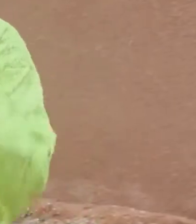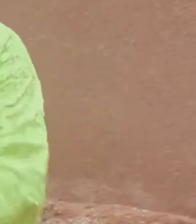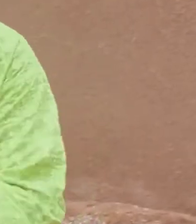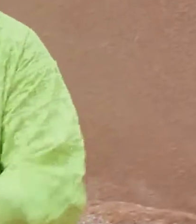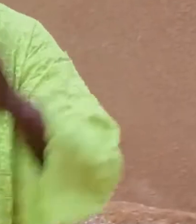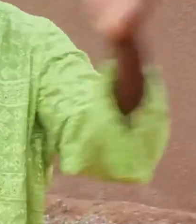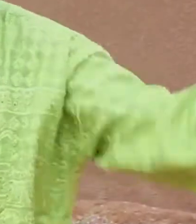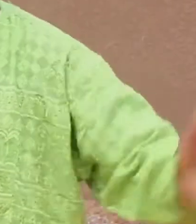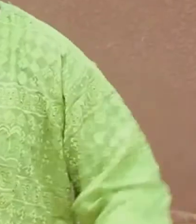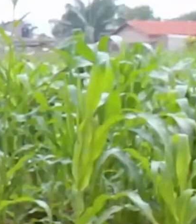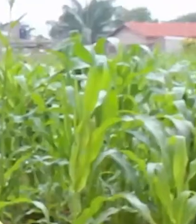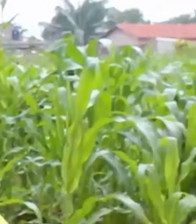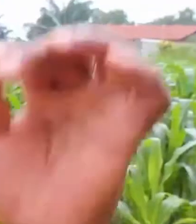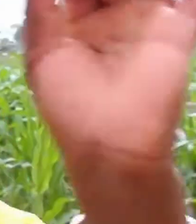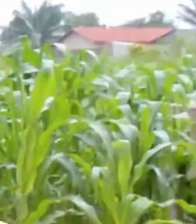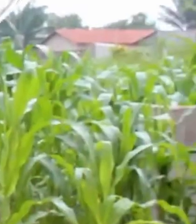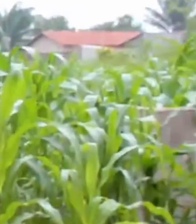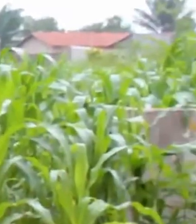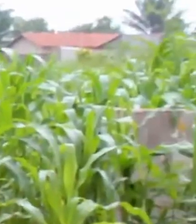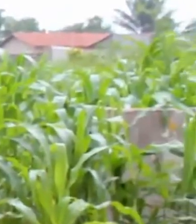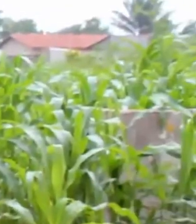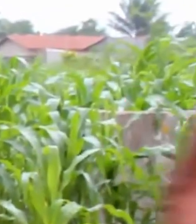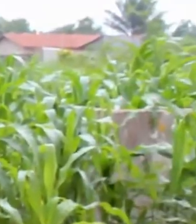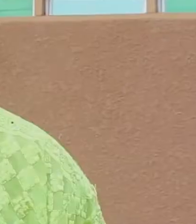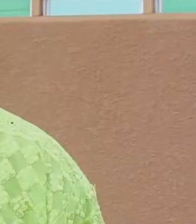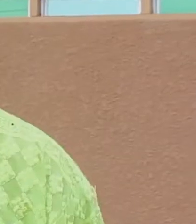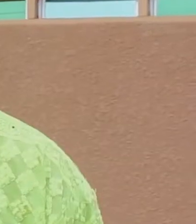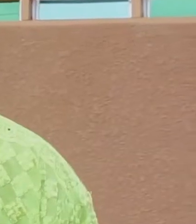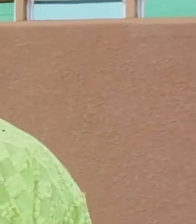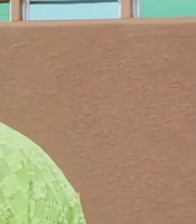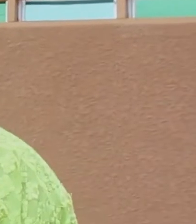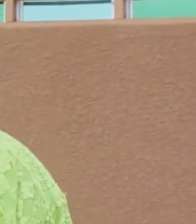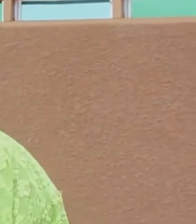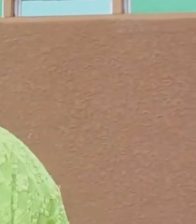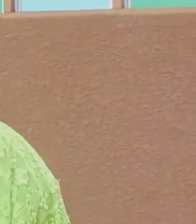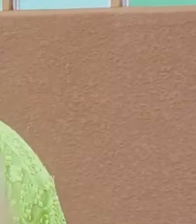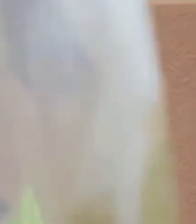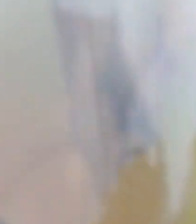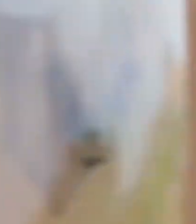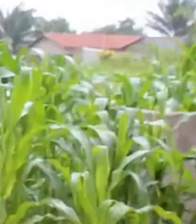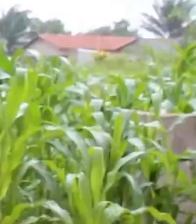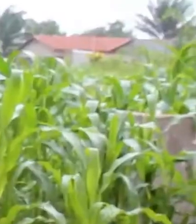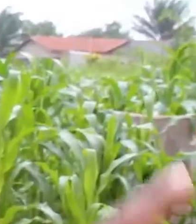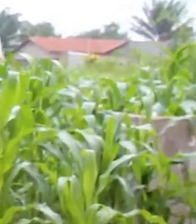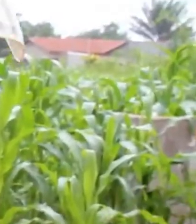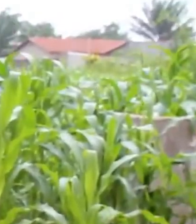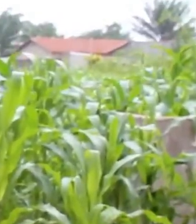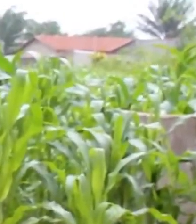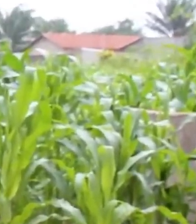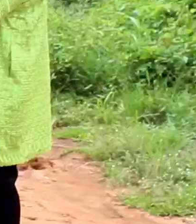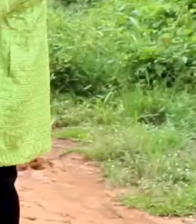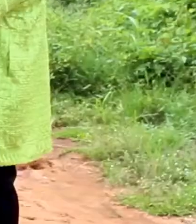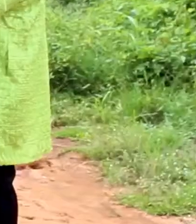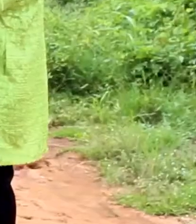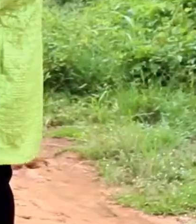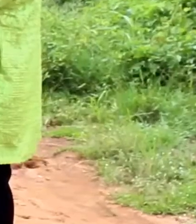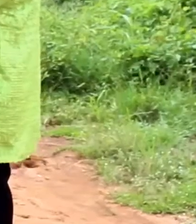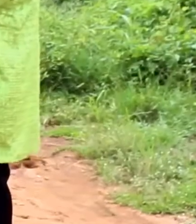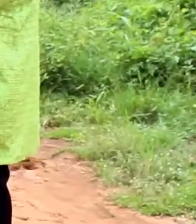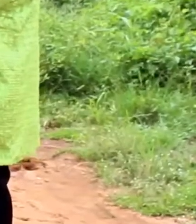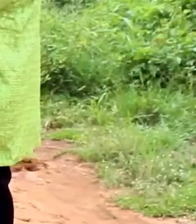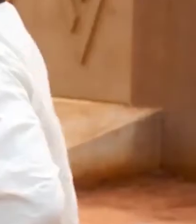prix, 700. Amène-moi à glace. Même 10 000 francs, je ne te prends pas. Parce que je ne veux pas attraper Covid-19. Va chercher ton cachinet. C'est tout. Hein?